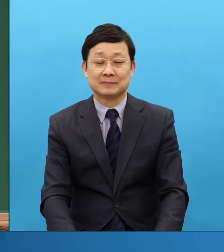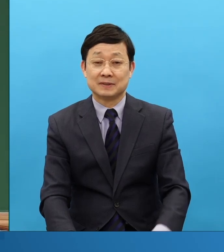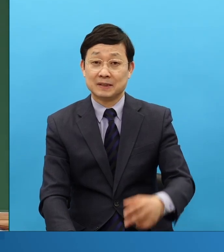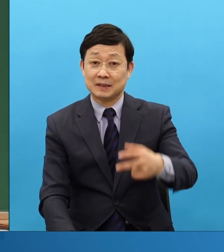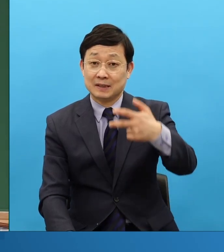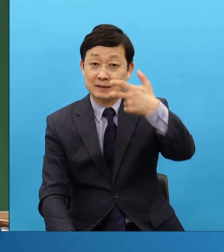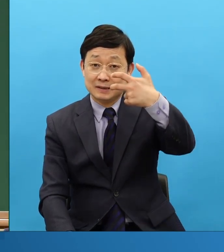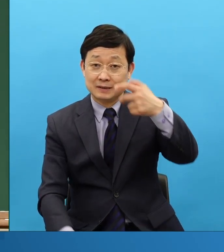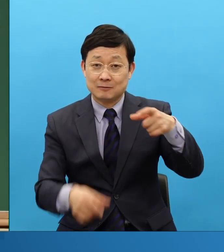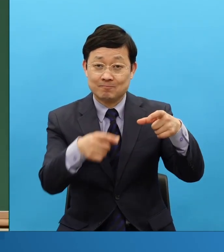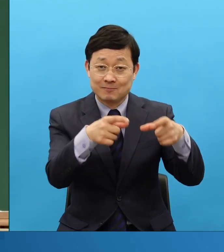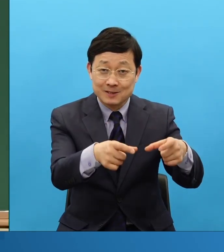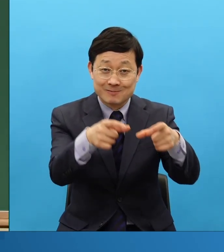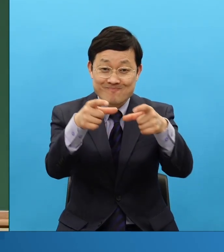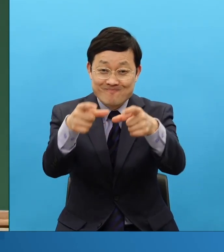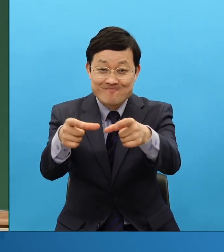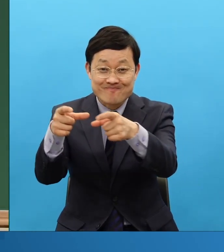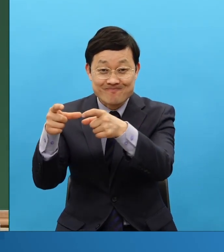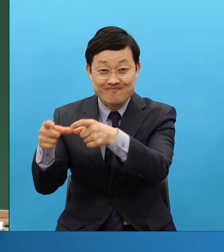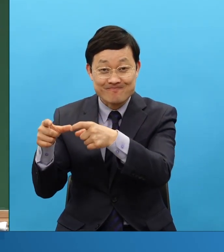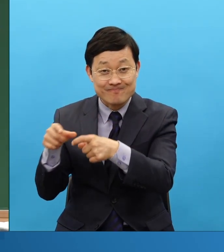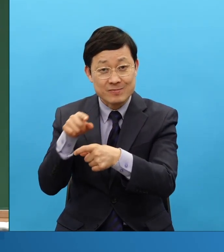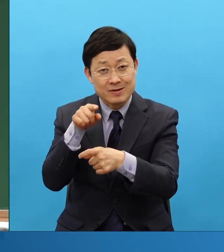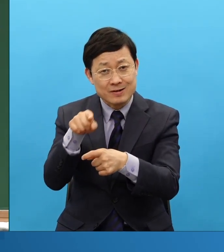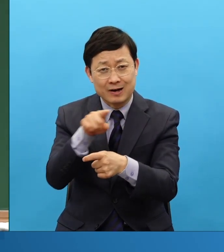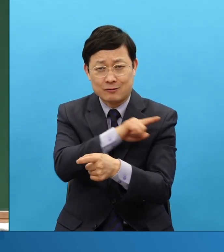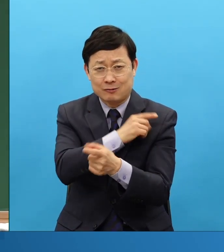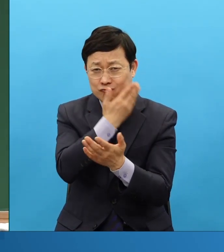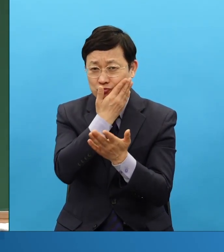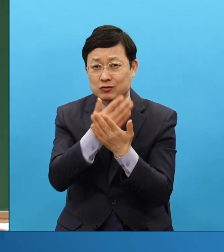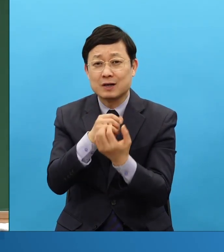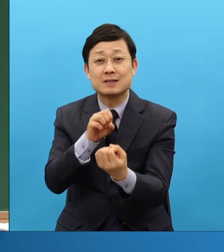70지역이었죠. And it was also the 70 regions.